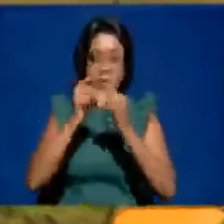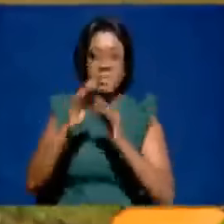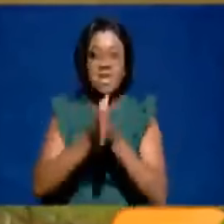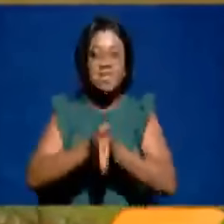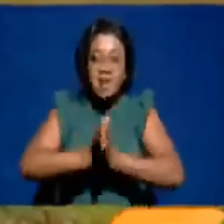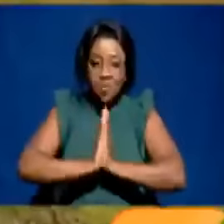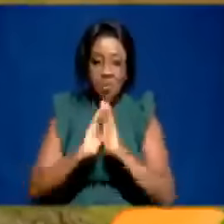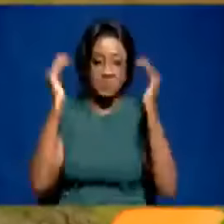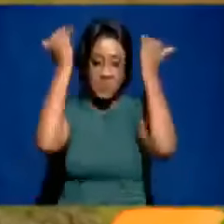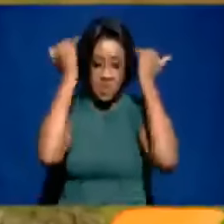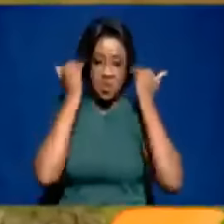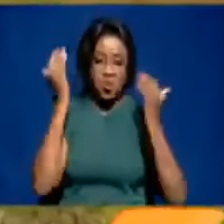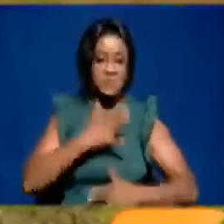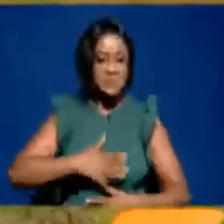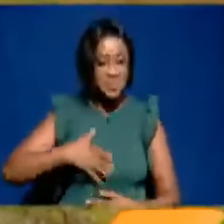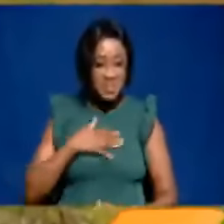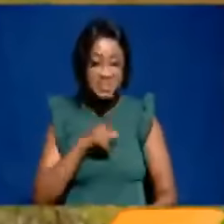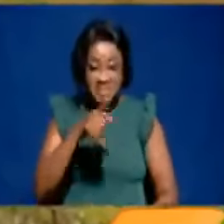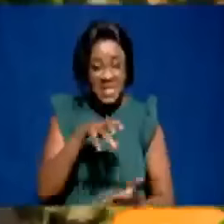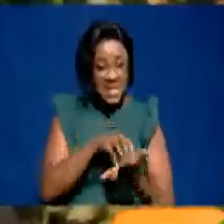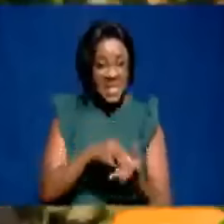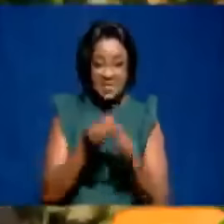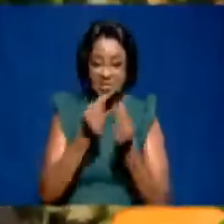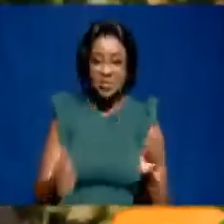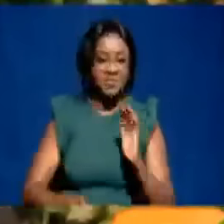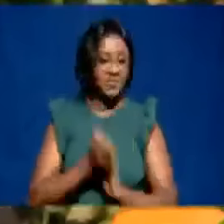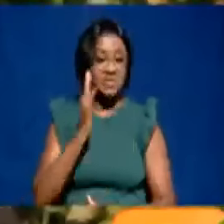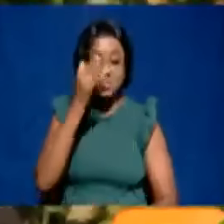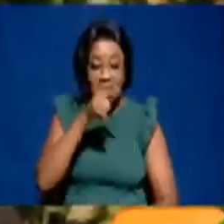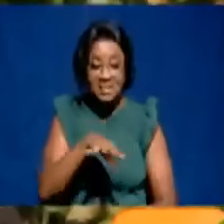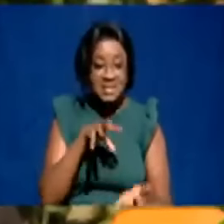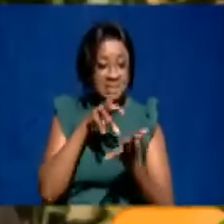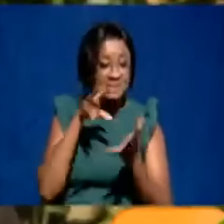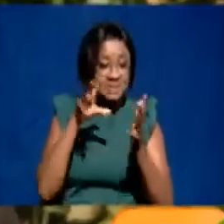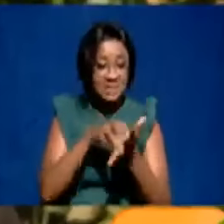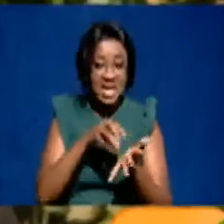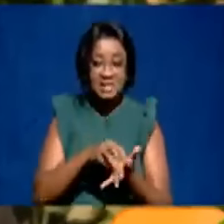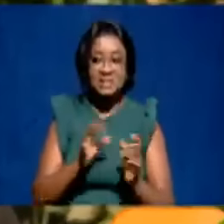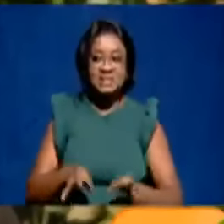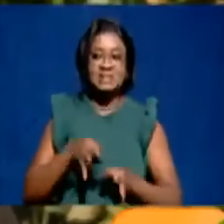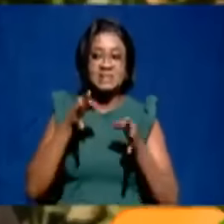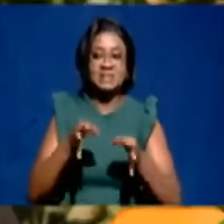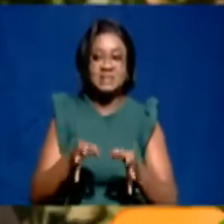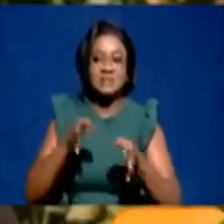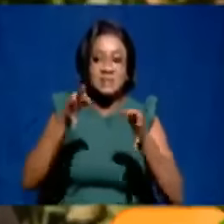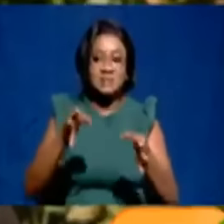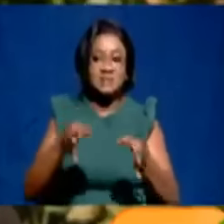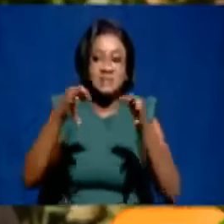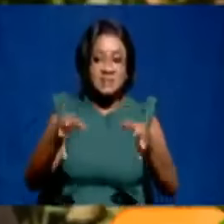kwa mahakama kukamilisha haraka kesi hii. The issue has been pending, so we are asking the